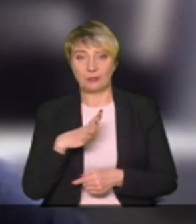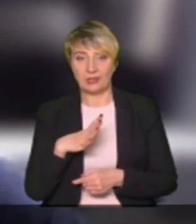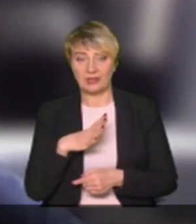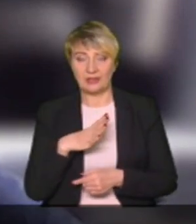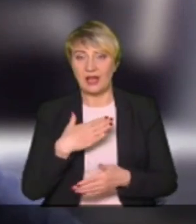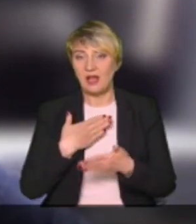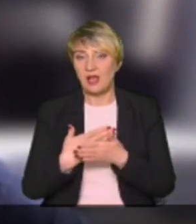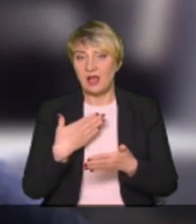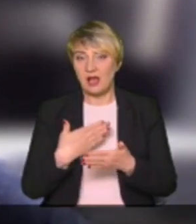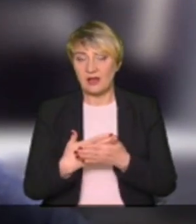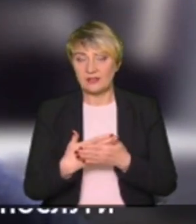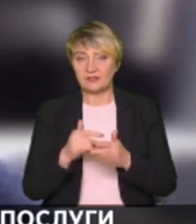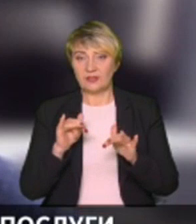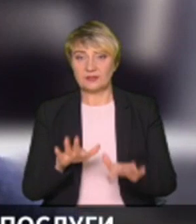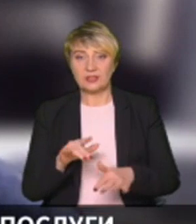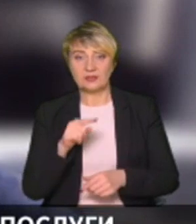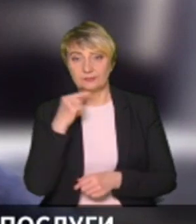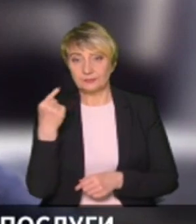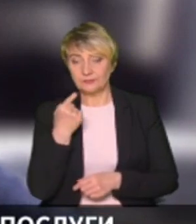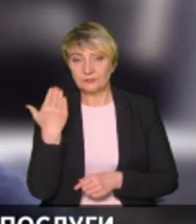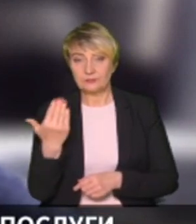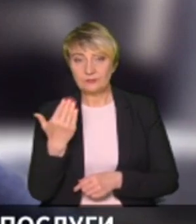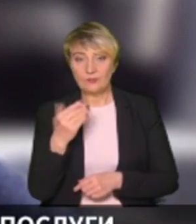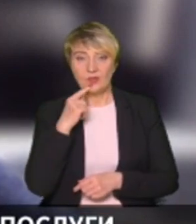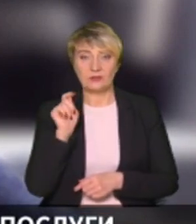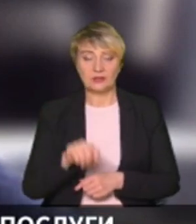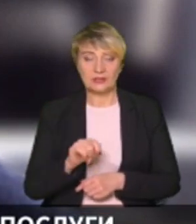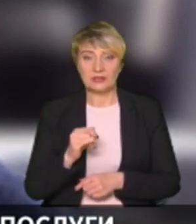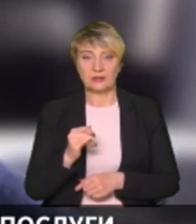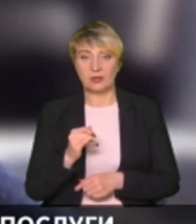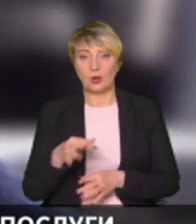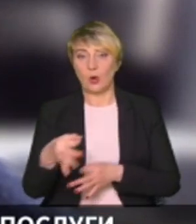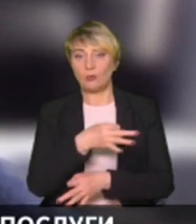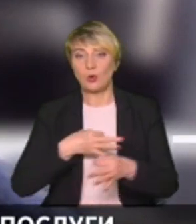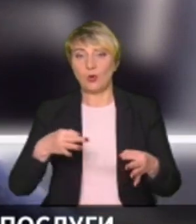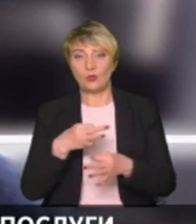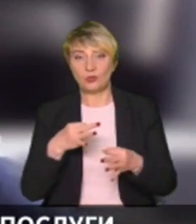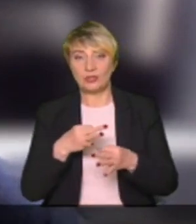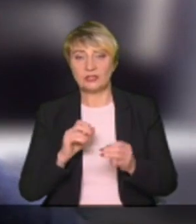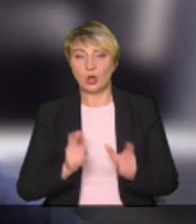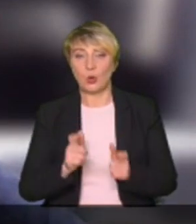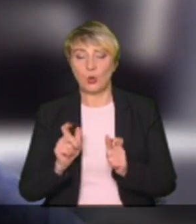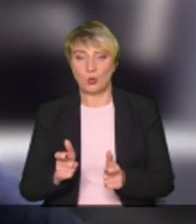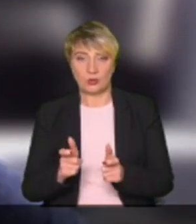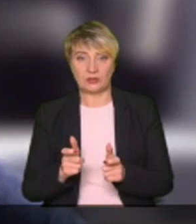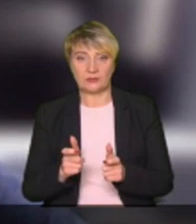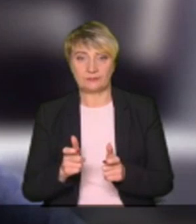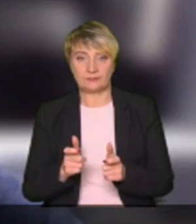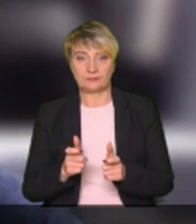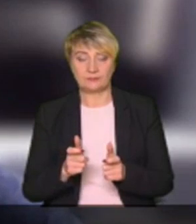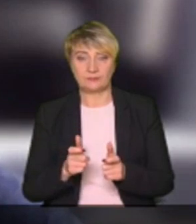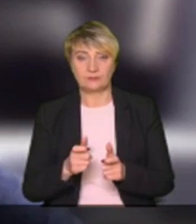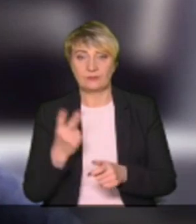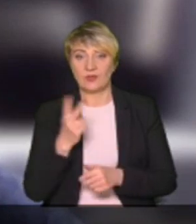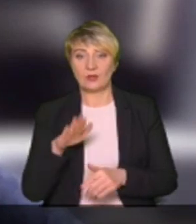української делегації з російською, обговорювалися декілька треків, скажімо так, угод за їх результатами. Одна із них двостороння